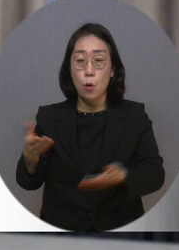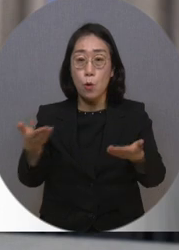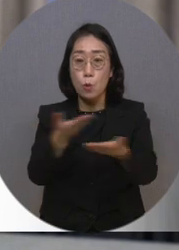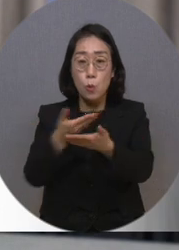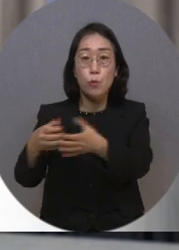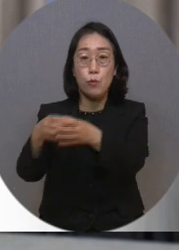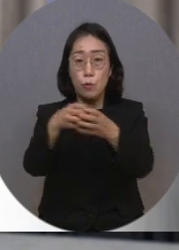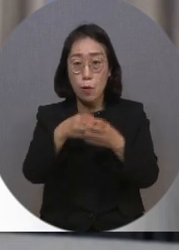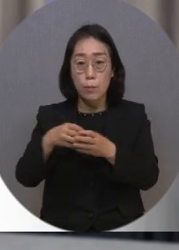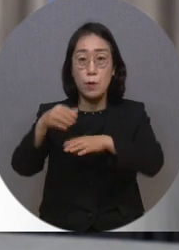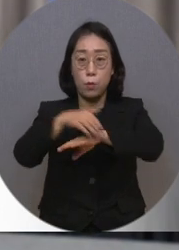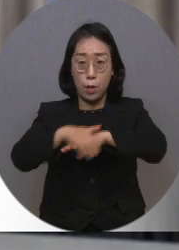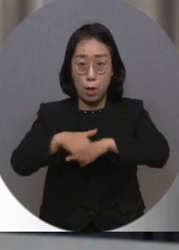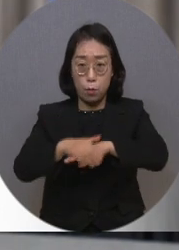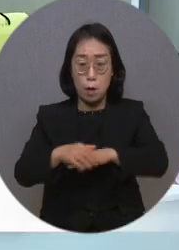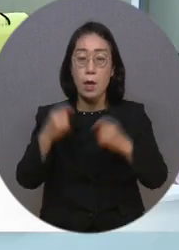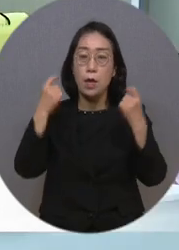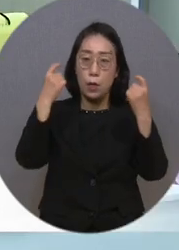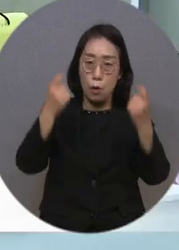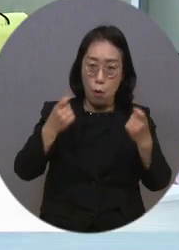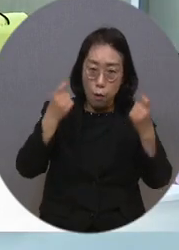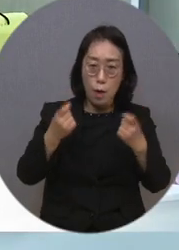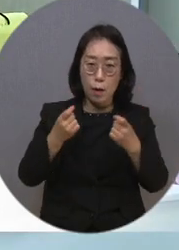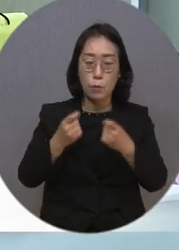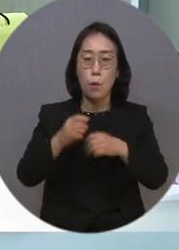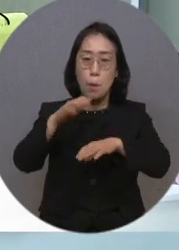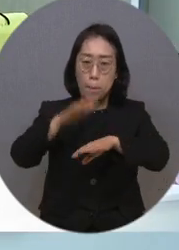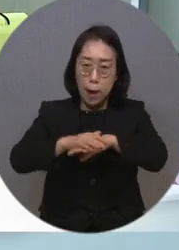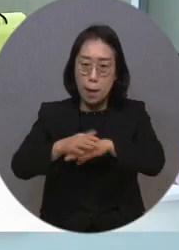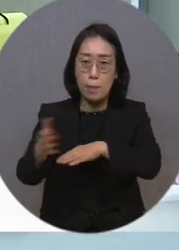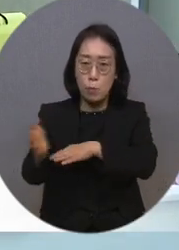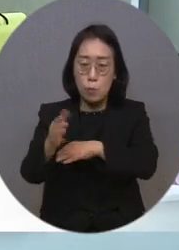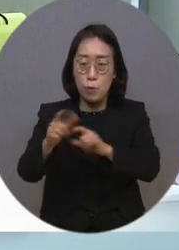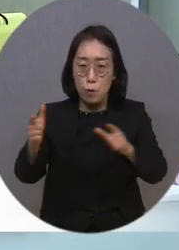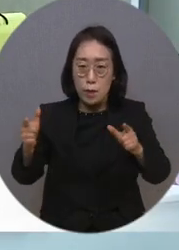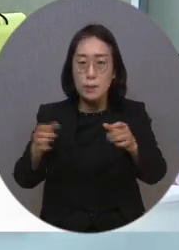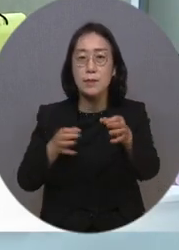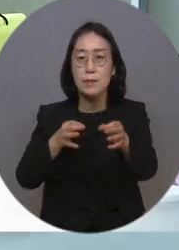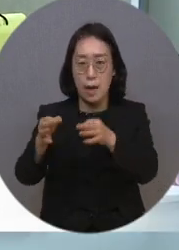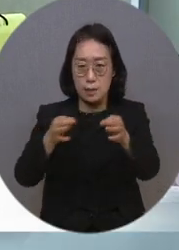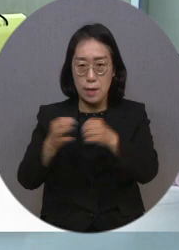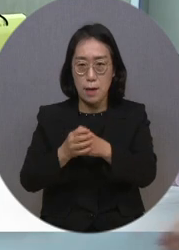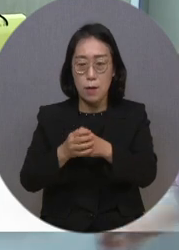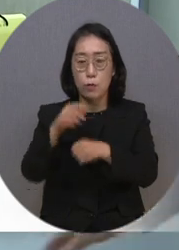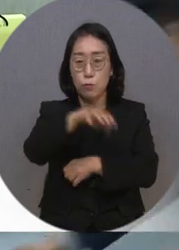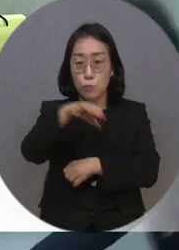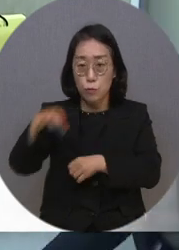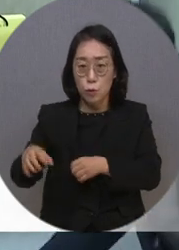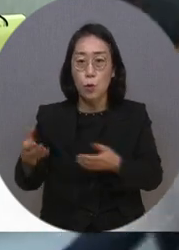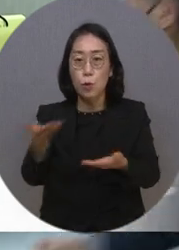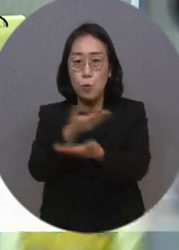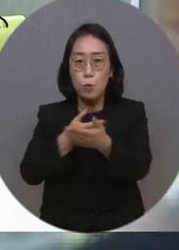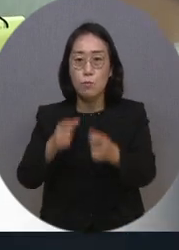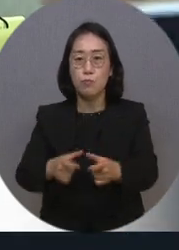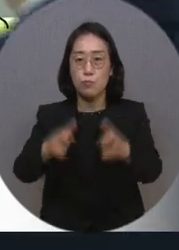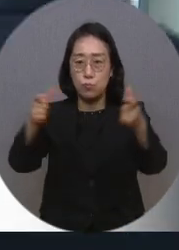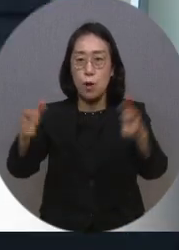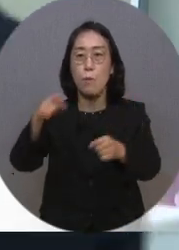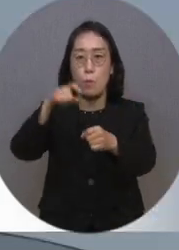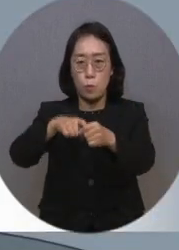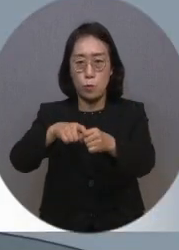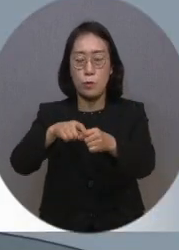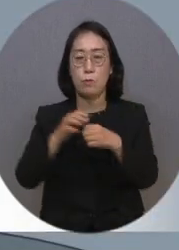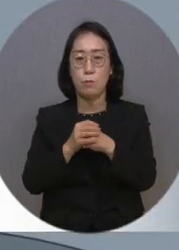제주도와의 관광 활성화 농수산물 마케팅 등 양지역 교류협력 확대를 위한 것입니다